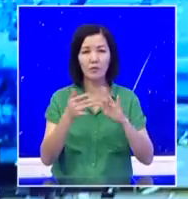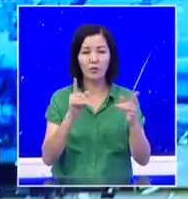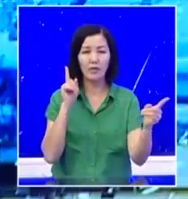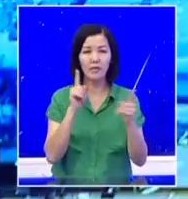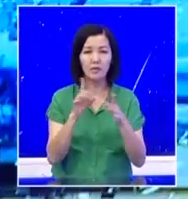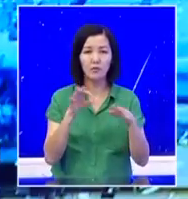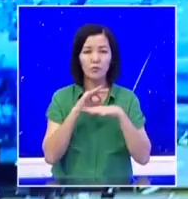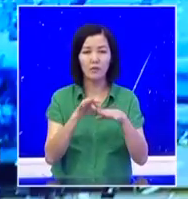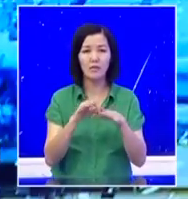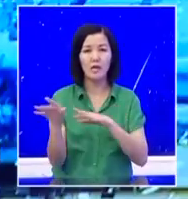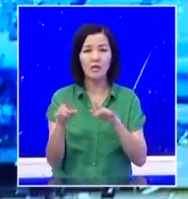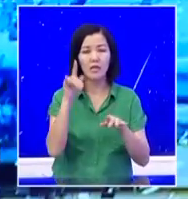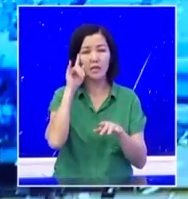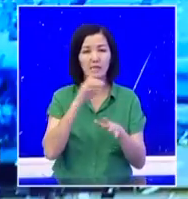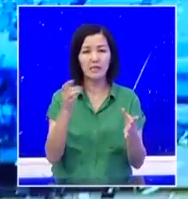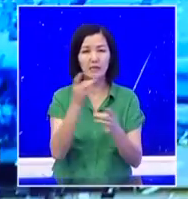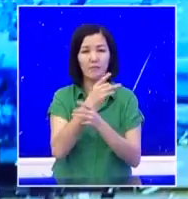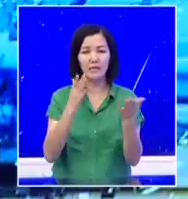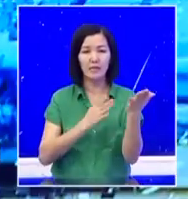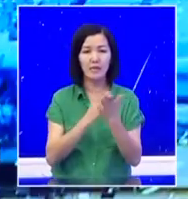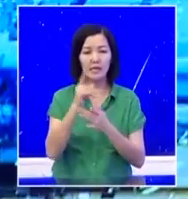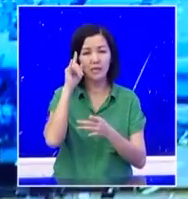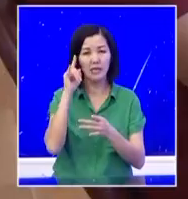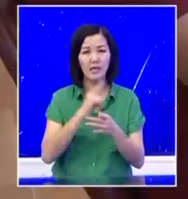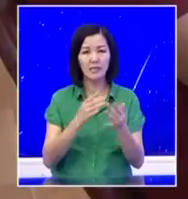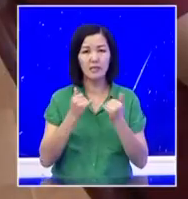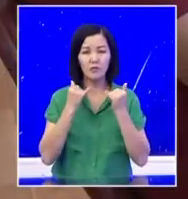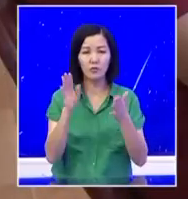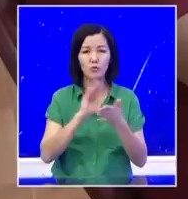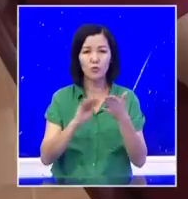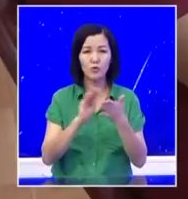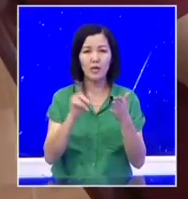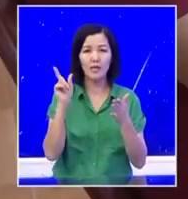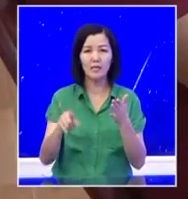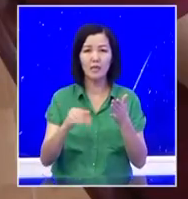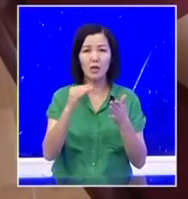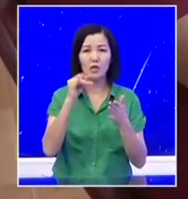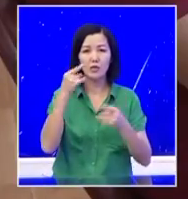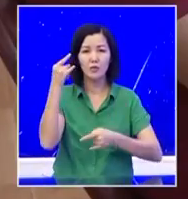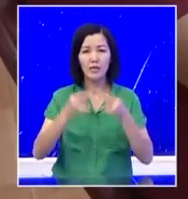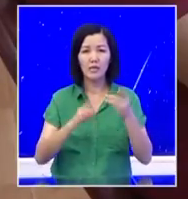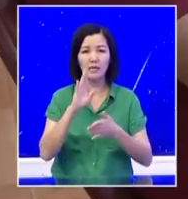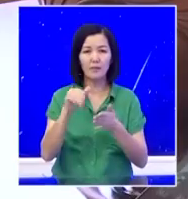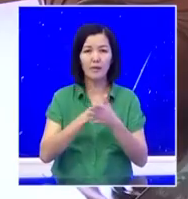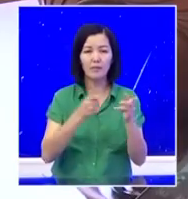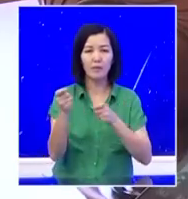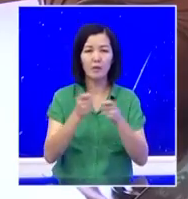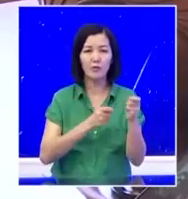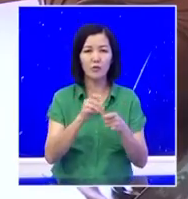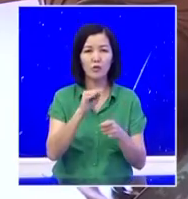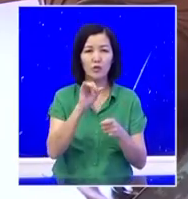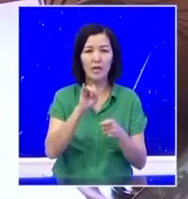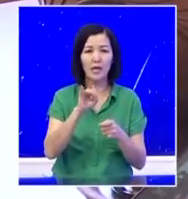кездесу ұйымдастырылды. Шара Қазақстан Республикасының мәдениет қайраткері, Қазақстанның құрметті журналисті, Жетісу телеарнасының бас